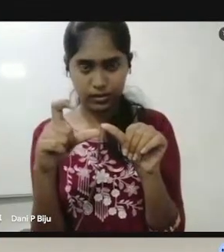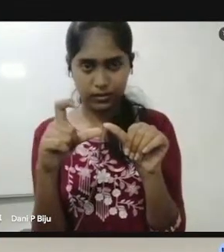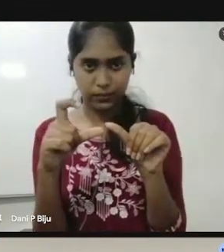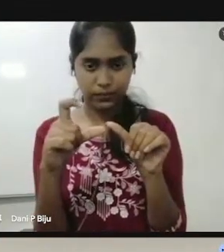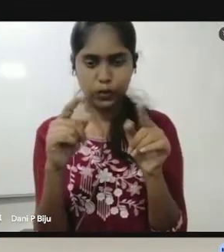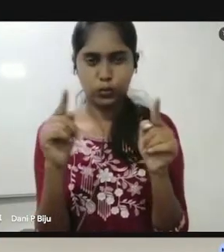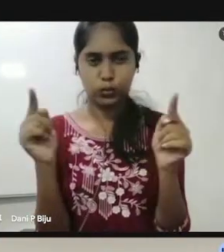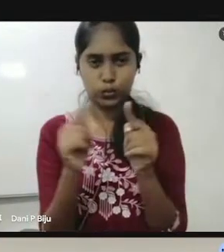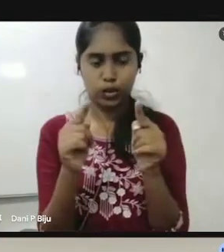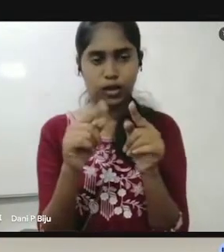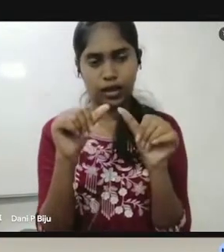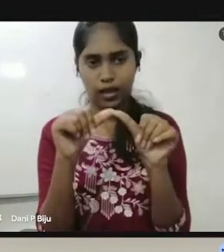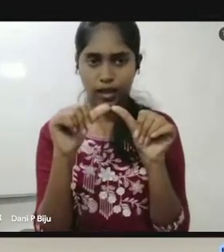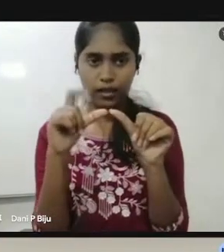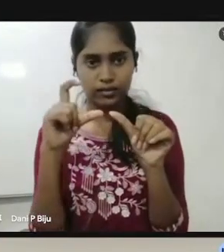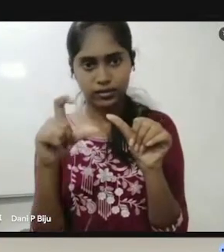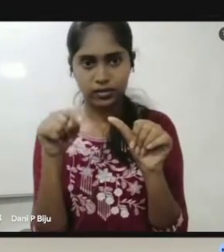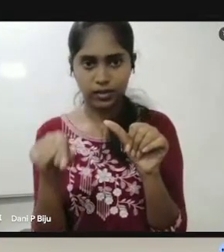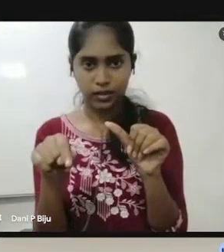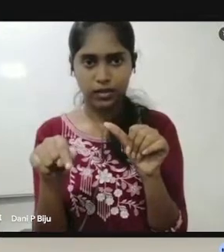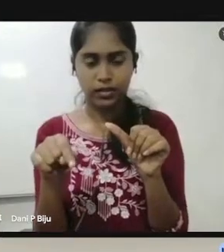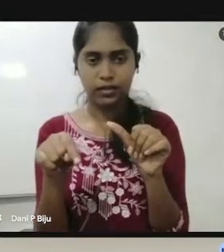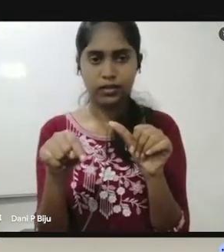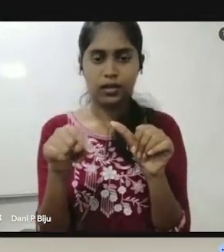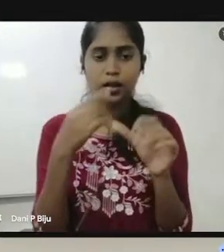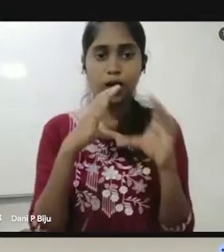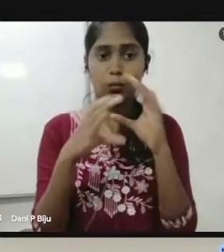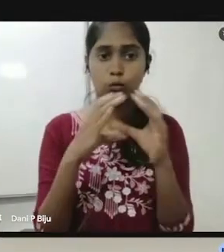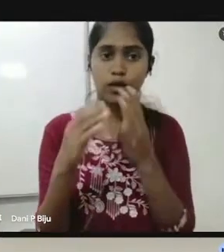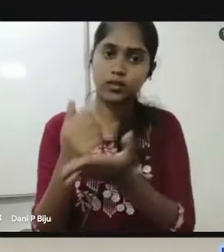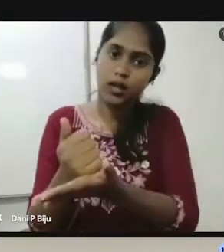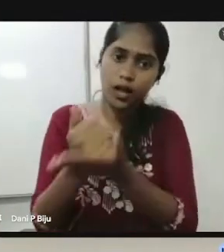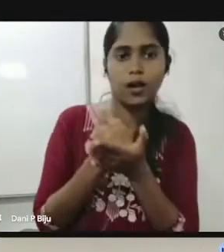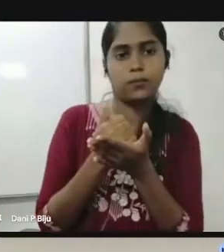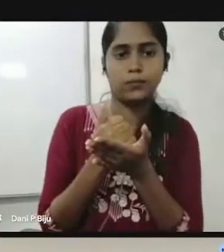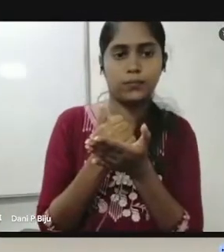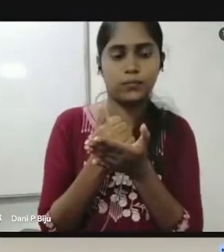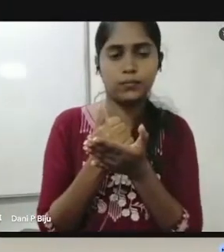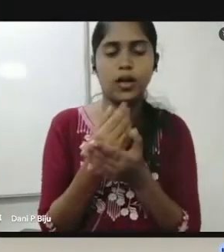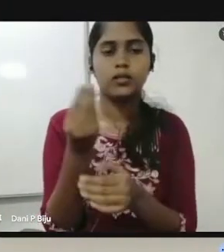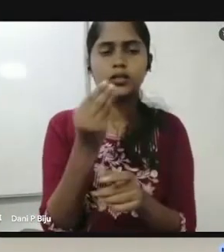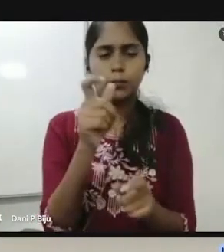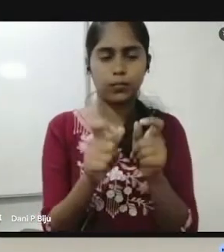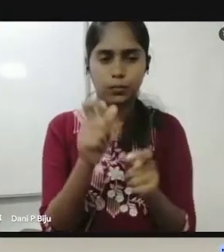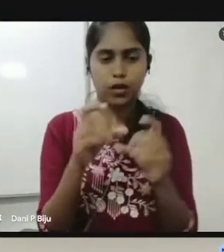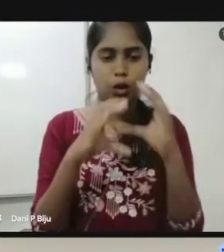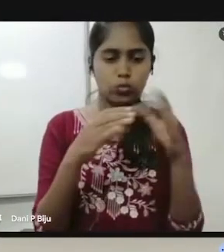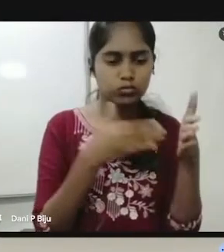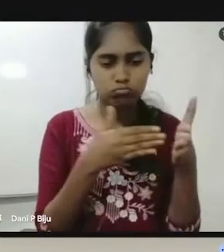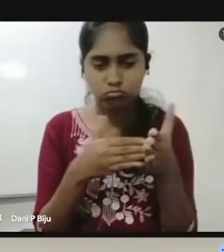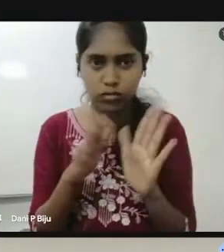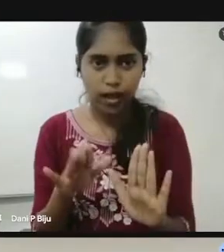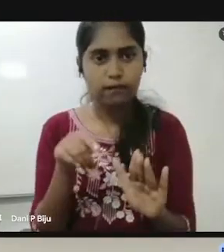ചുരുക്കി പറയുന്നത് ഒരു മാർഗമാണ് ആശയവിനിമയം നടത്താൻ. ഇത് കൂടുതലും ആശയവിനിമയം പരിമിതിയുള്ള വ്യക്തികൾക്കാണ് നമ്മൾ ഇത്